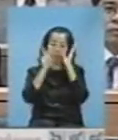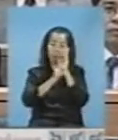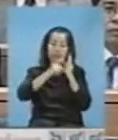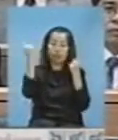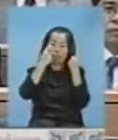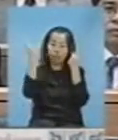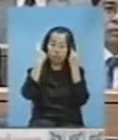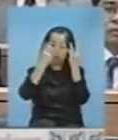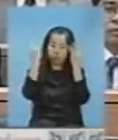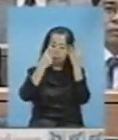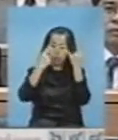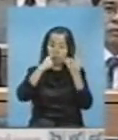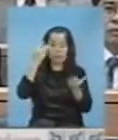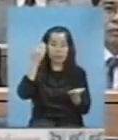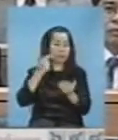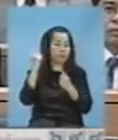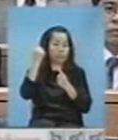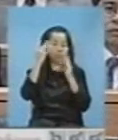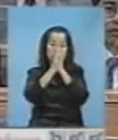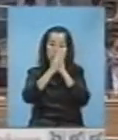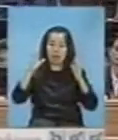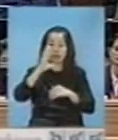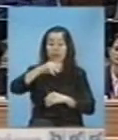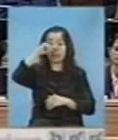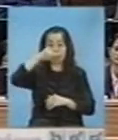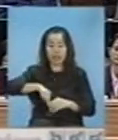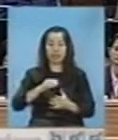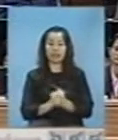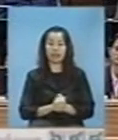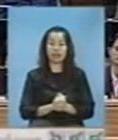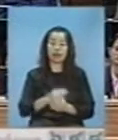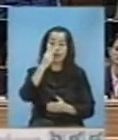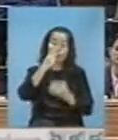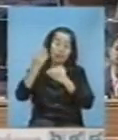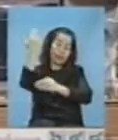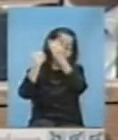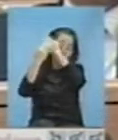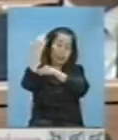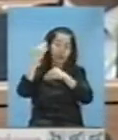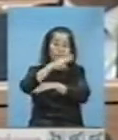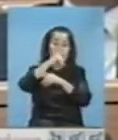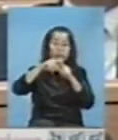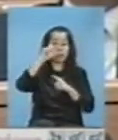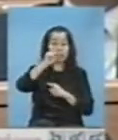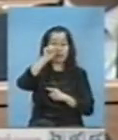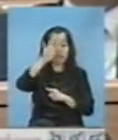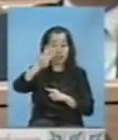ก็ว่าได้ถ้าเราย้อนไปดูประวัติศาสตร์ตั้งแต่วันที่24มิถุนาย